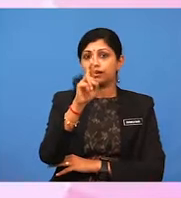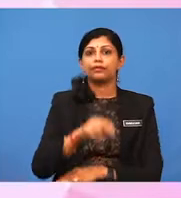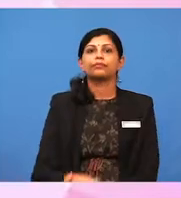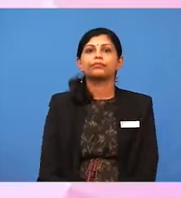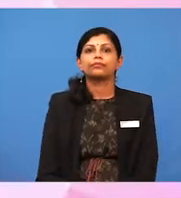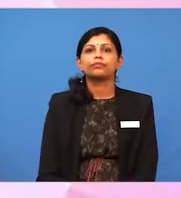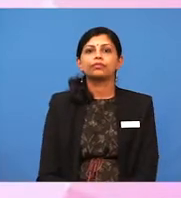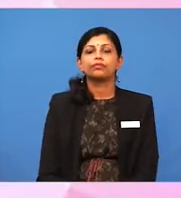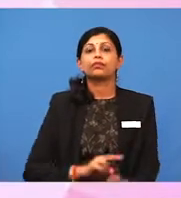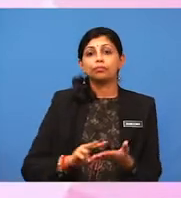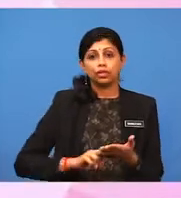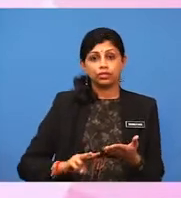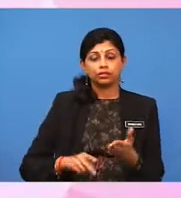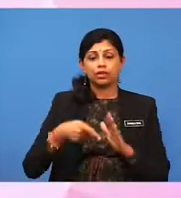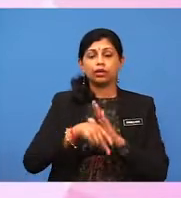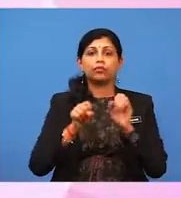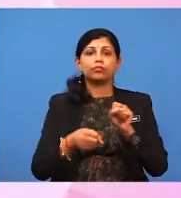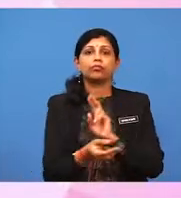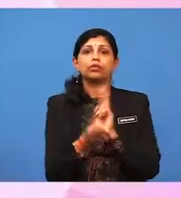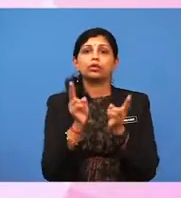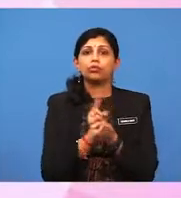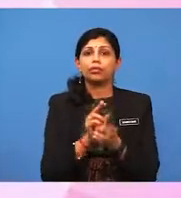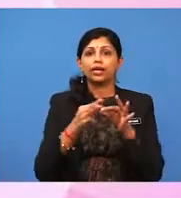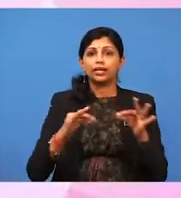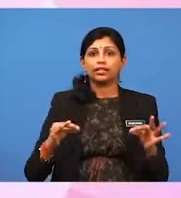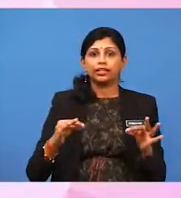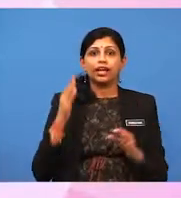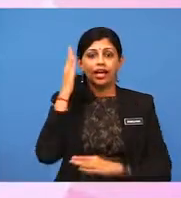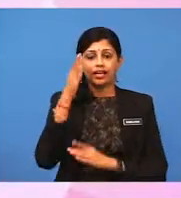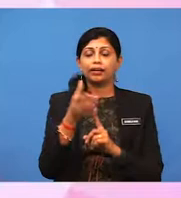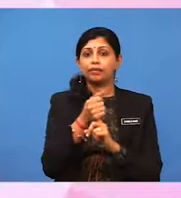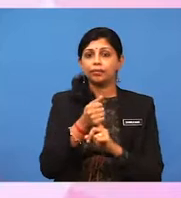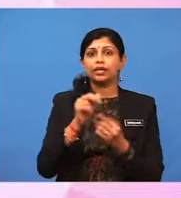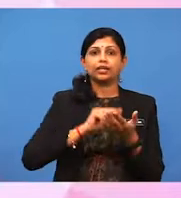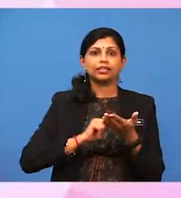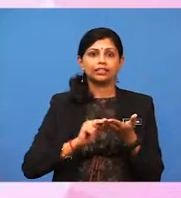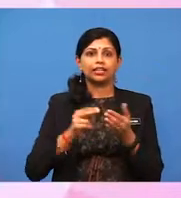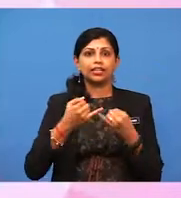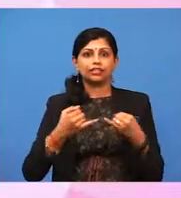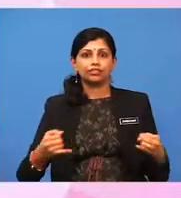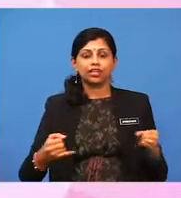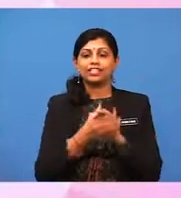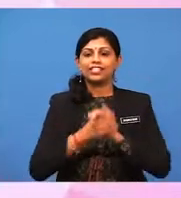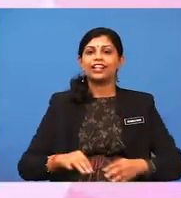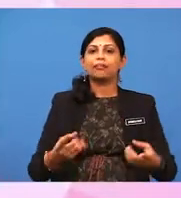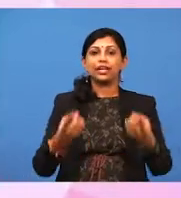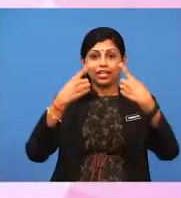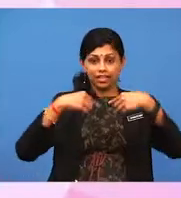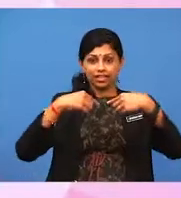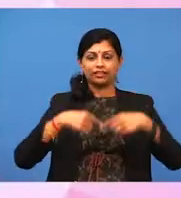arahan akan dibaca seperti berikut. Pemboleh ubah ayat akan memegang nilai string selamat datang.